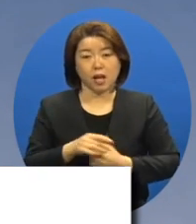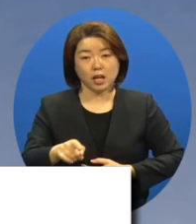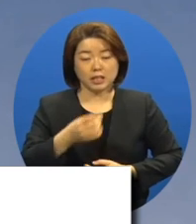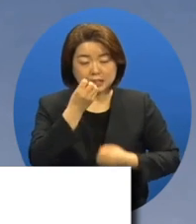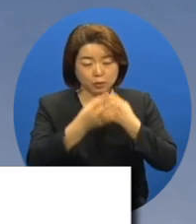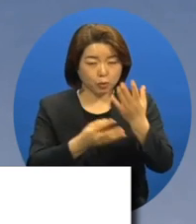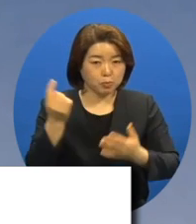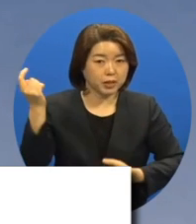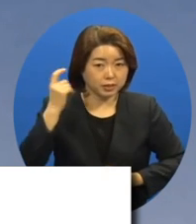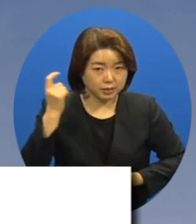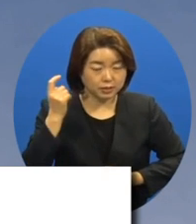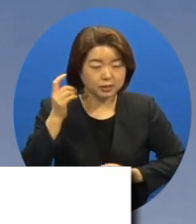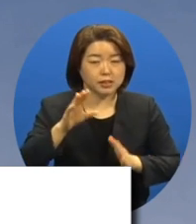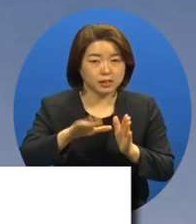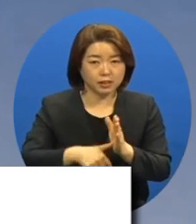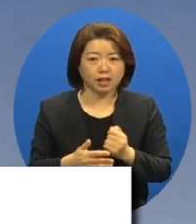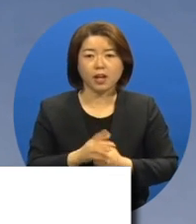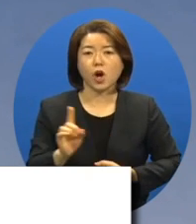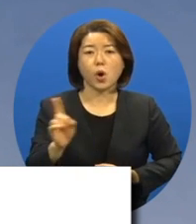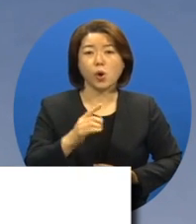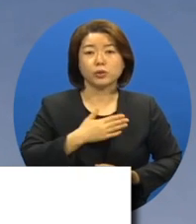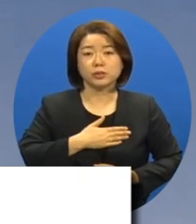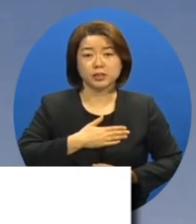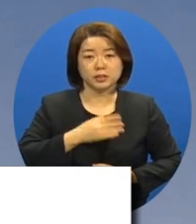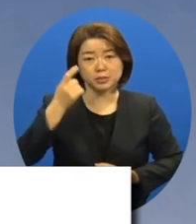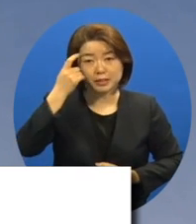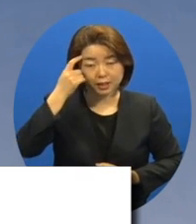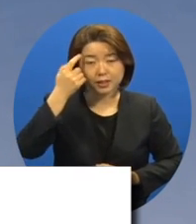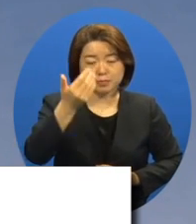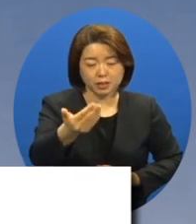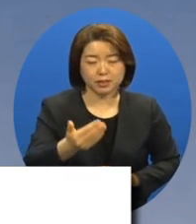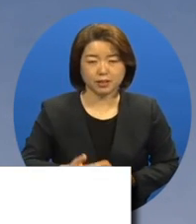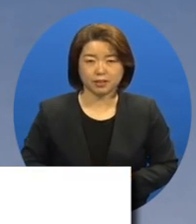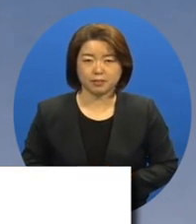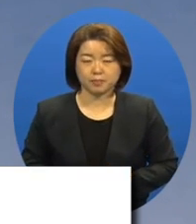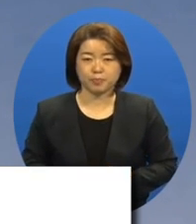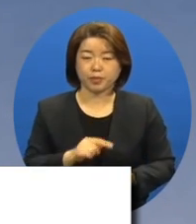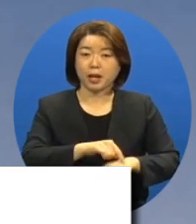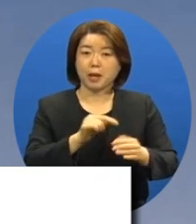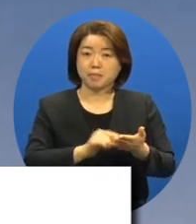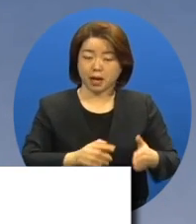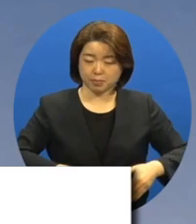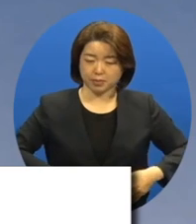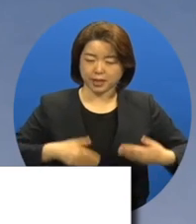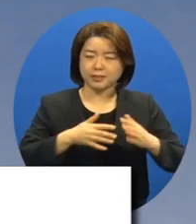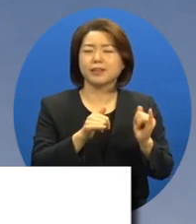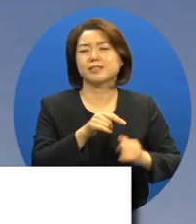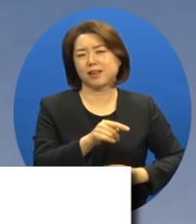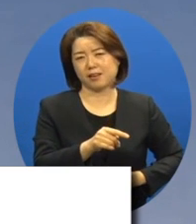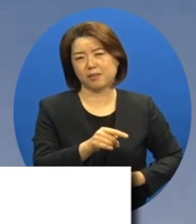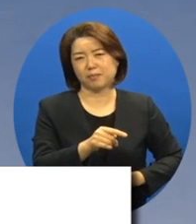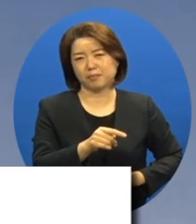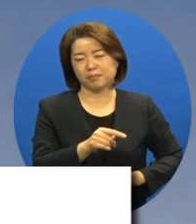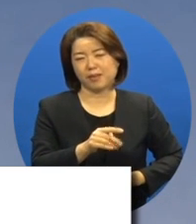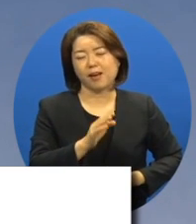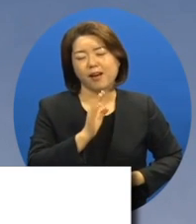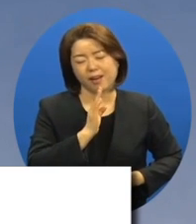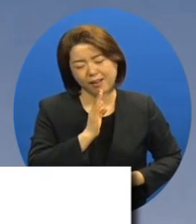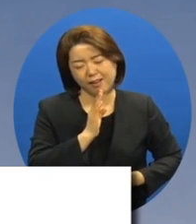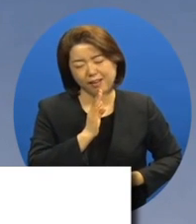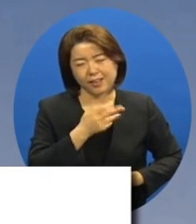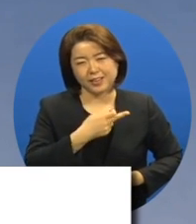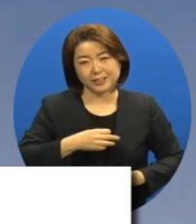들으면서 어떤 느낌이 십니까 마음이 따뜻한 사람이 거라 사도 바울이